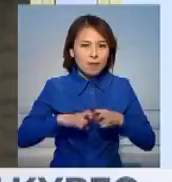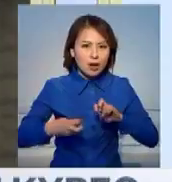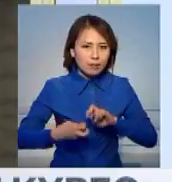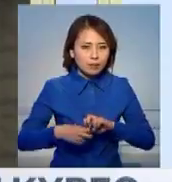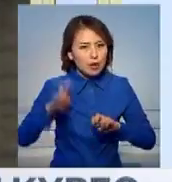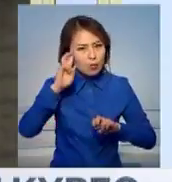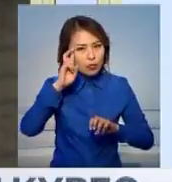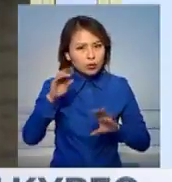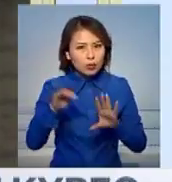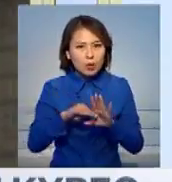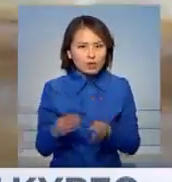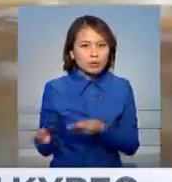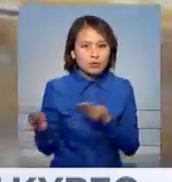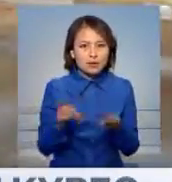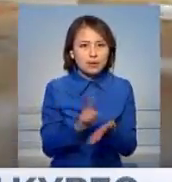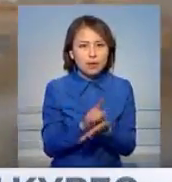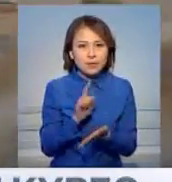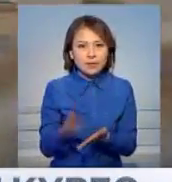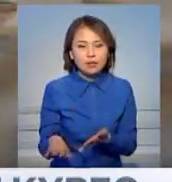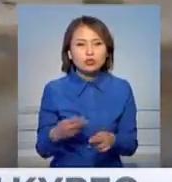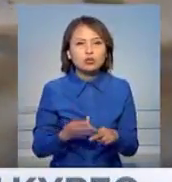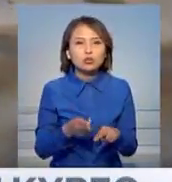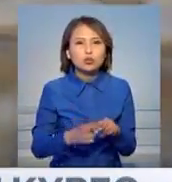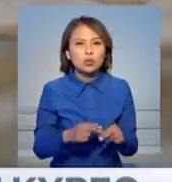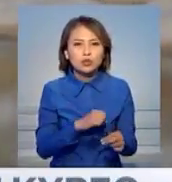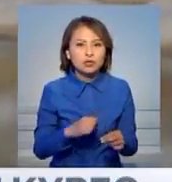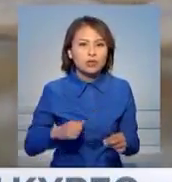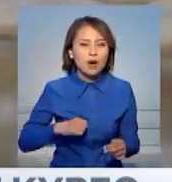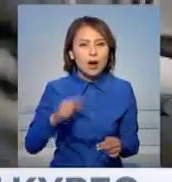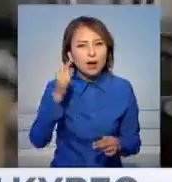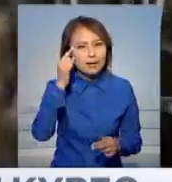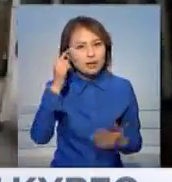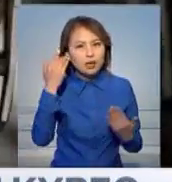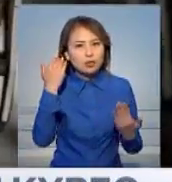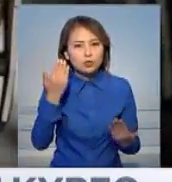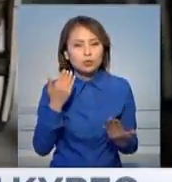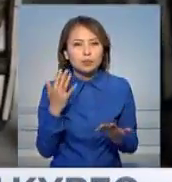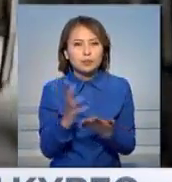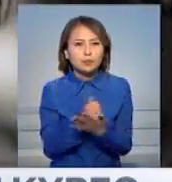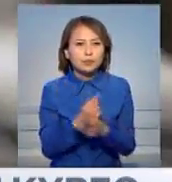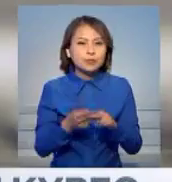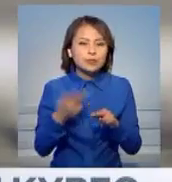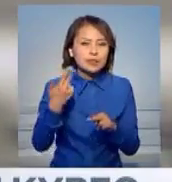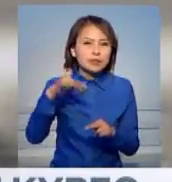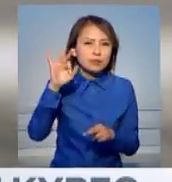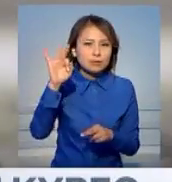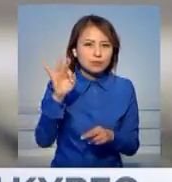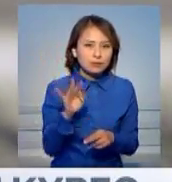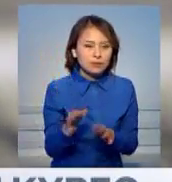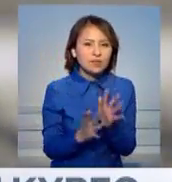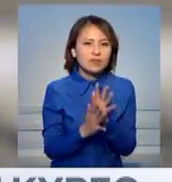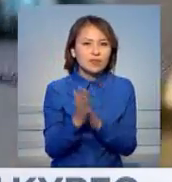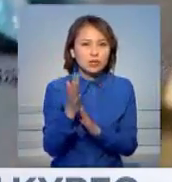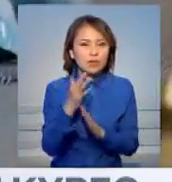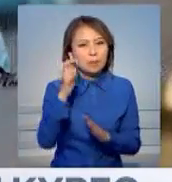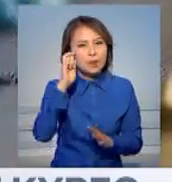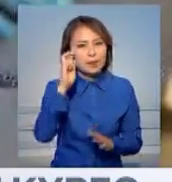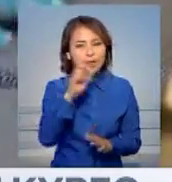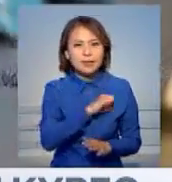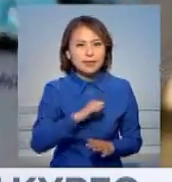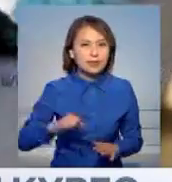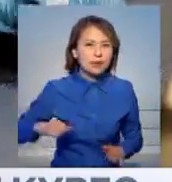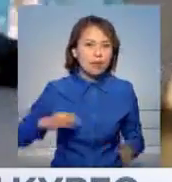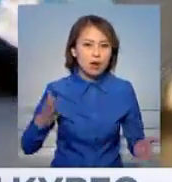бюджеттен ақша шығармау болып отыр. Халықаралық валюта қоры Қырғызстанның көлеңкелі экономикасын 30%-ға бағалап отыр. Мемлекет